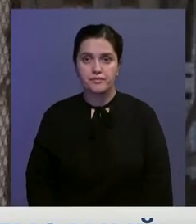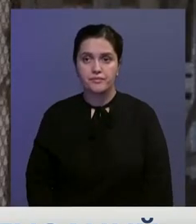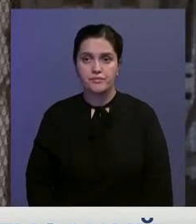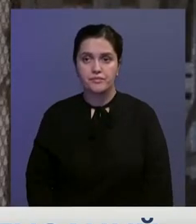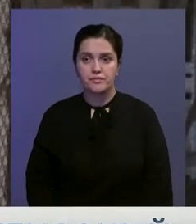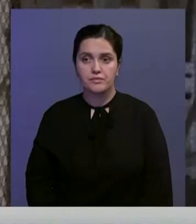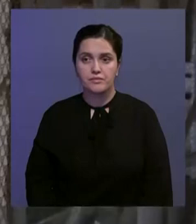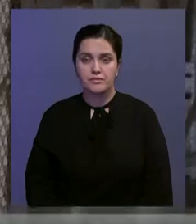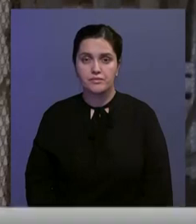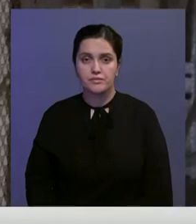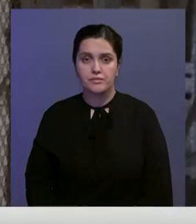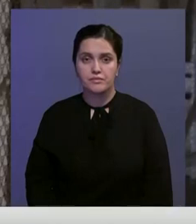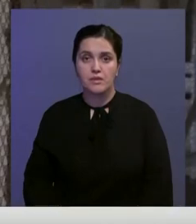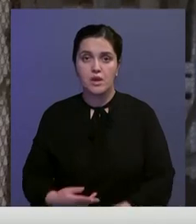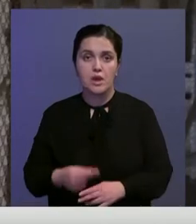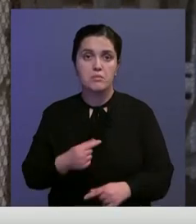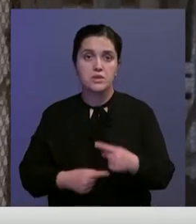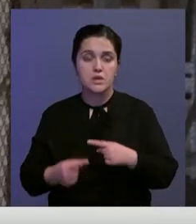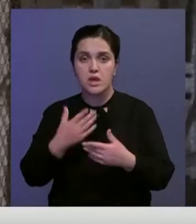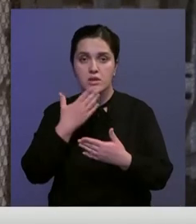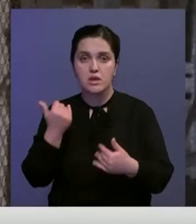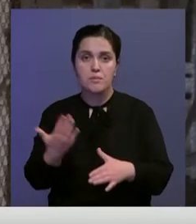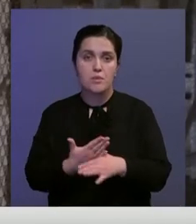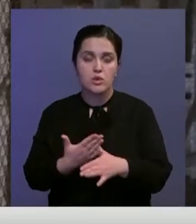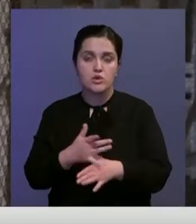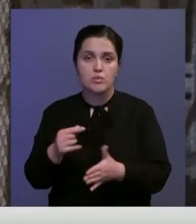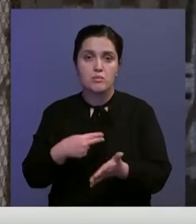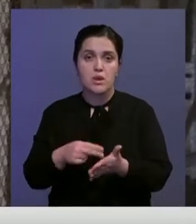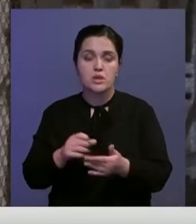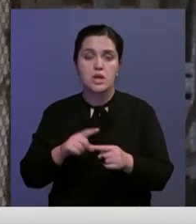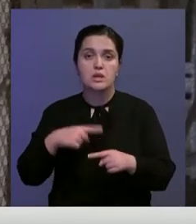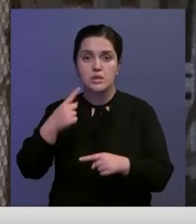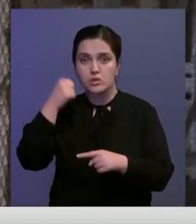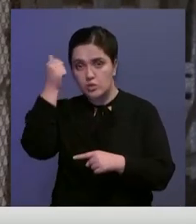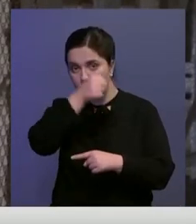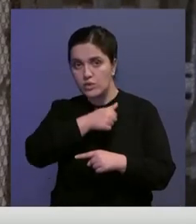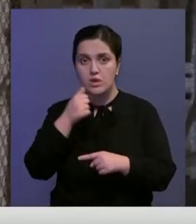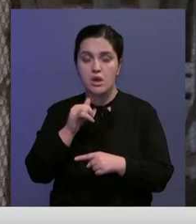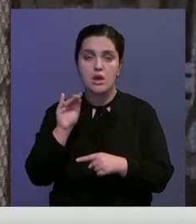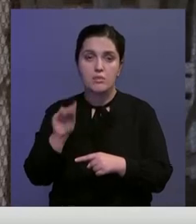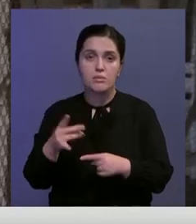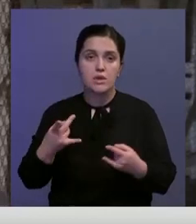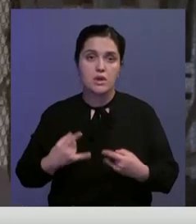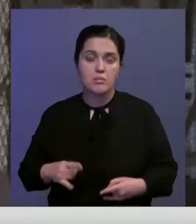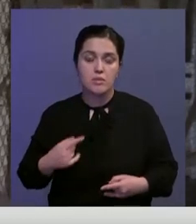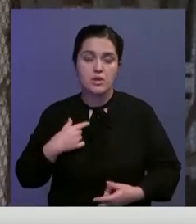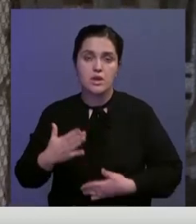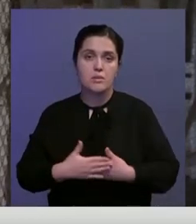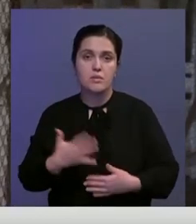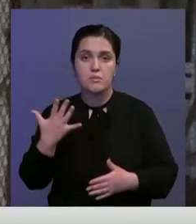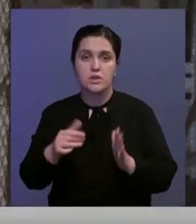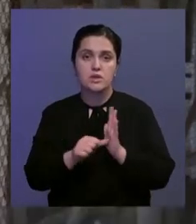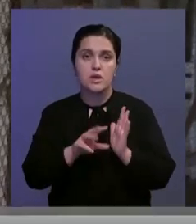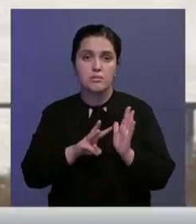уже нету помощи. А чтобы приобрести на следующий год и закласть инкубаторы, нам где-то около